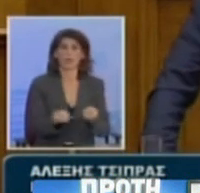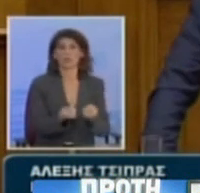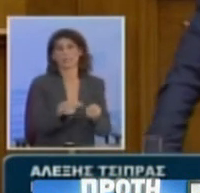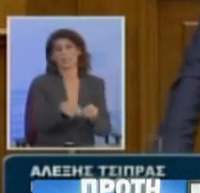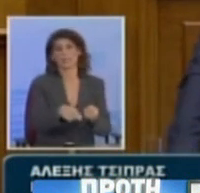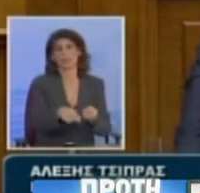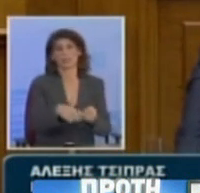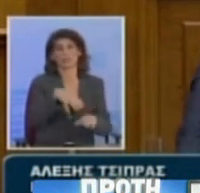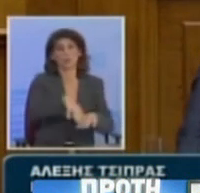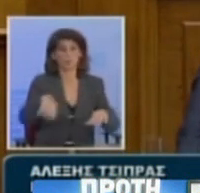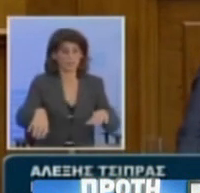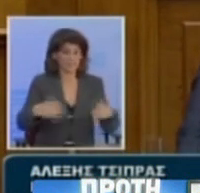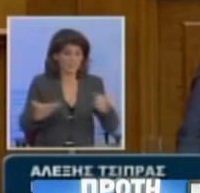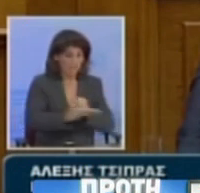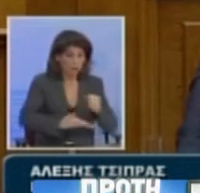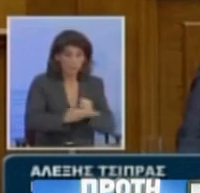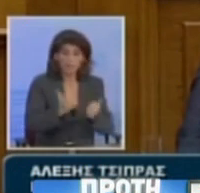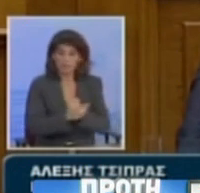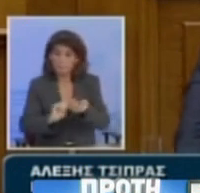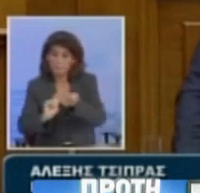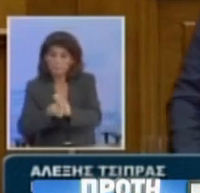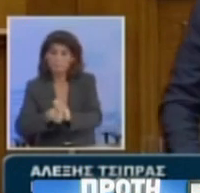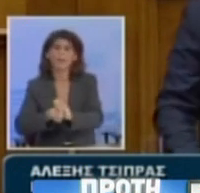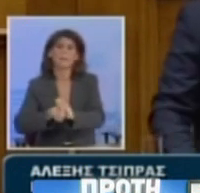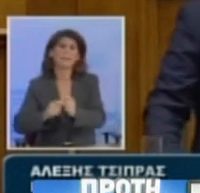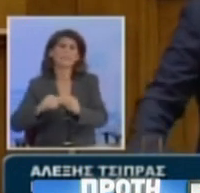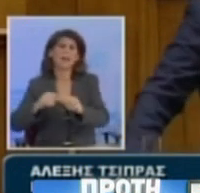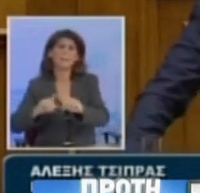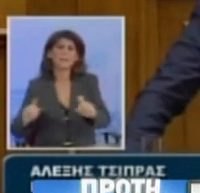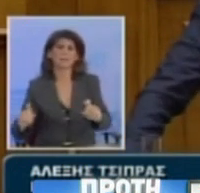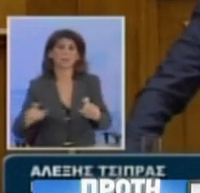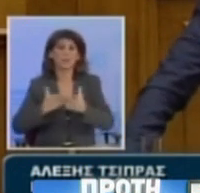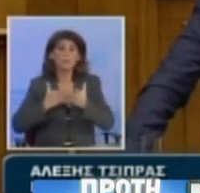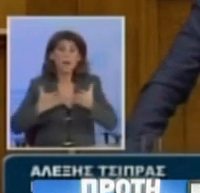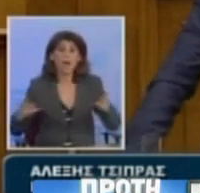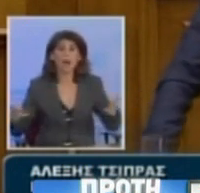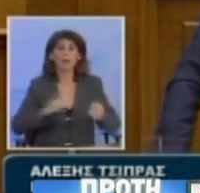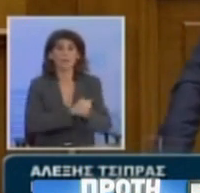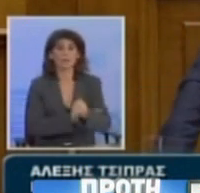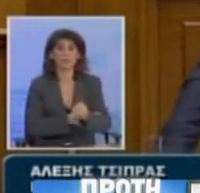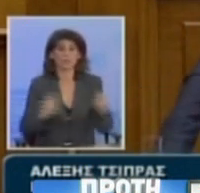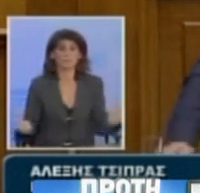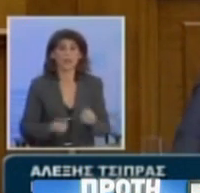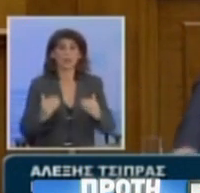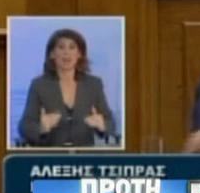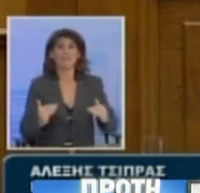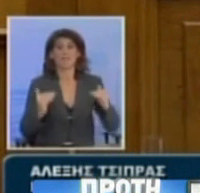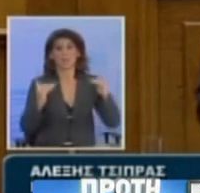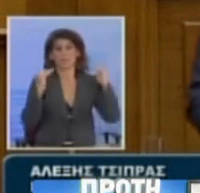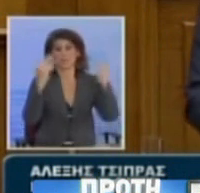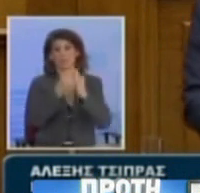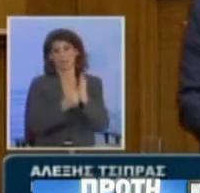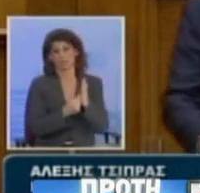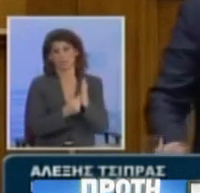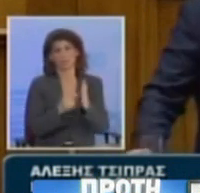και τη μεταποίηση, δηλαδή εκεί όπου υπάρχουν τεράστιες δυνατότητες παραγωγικής αναβάθμισής τους. Παράλληλα,